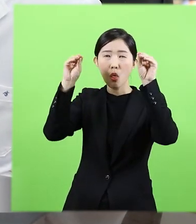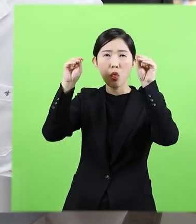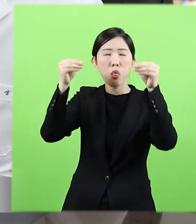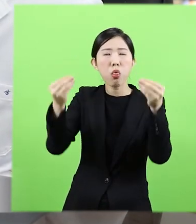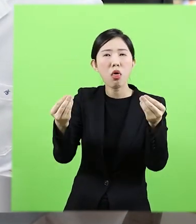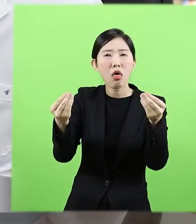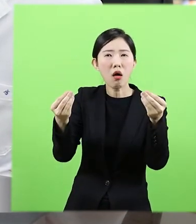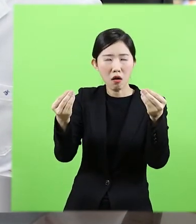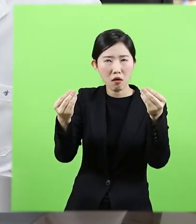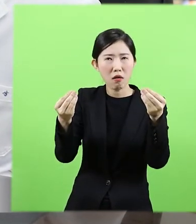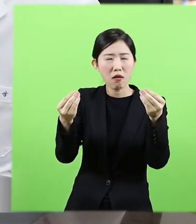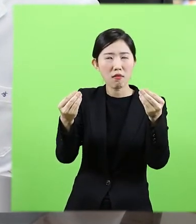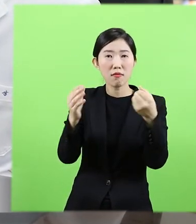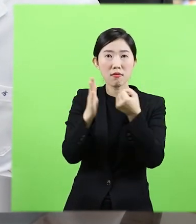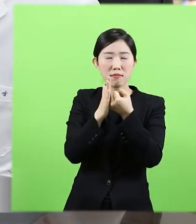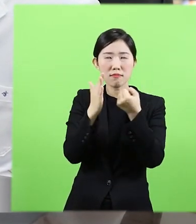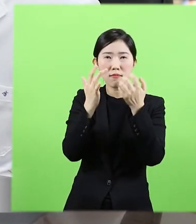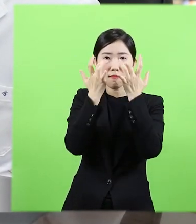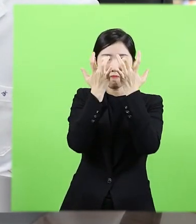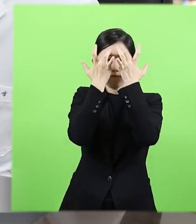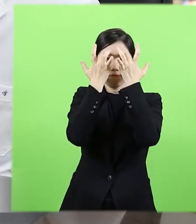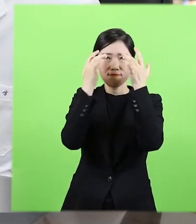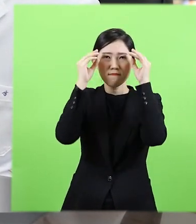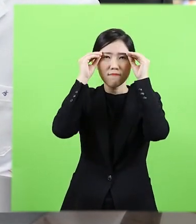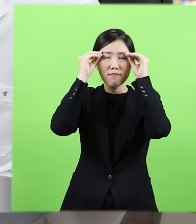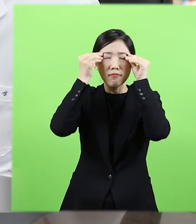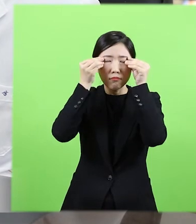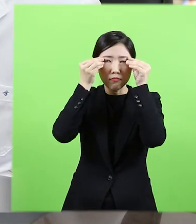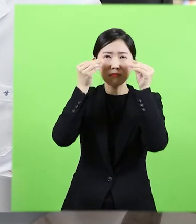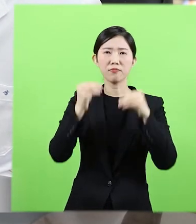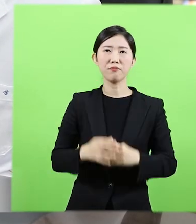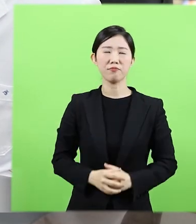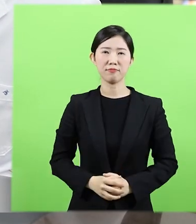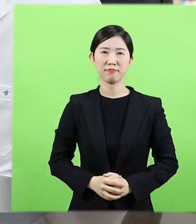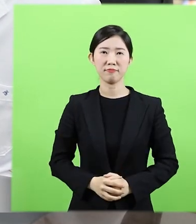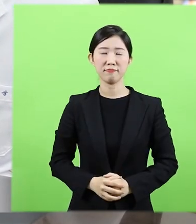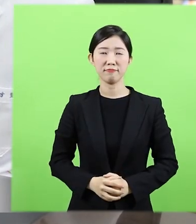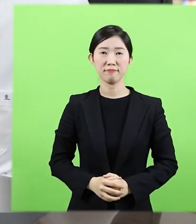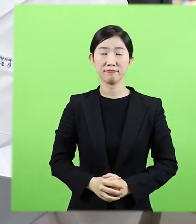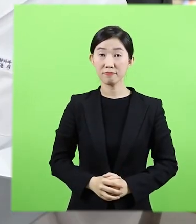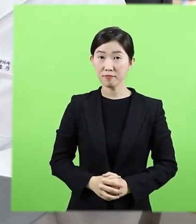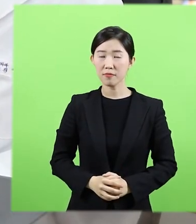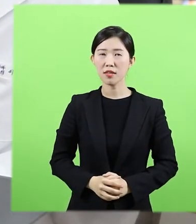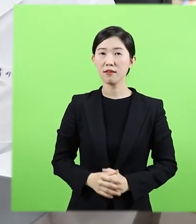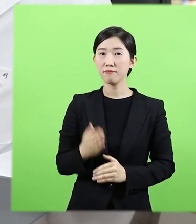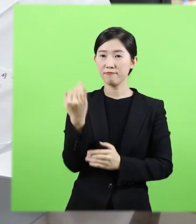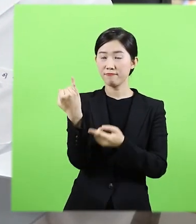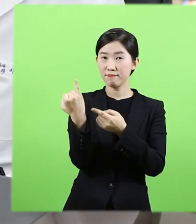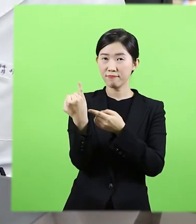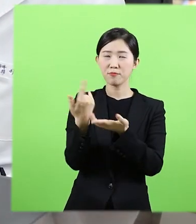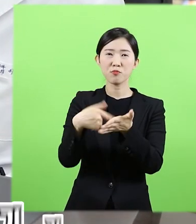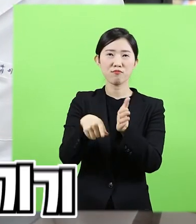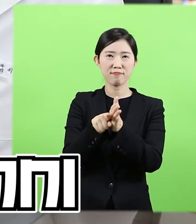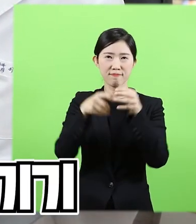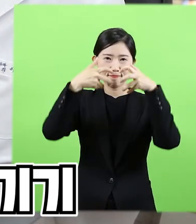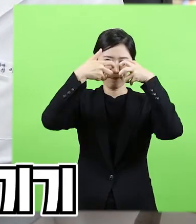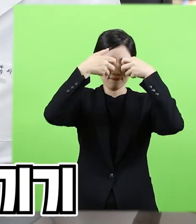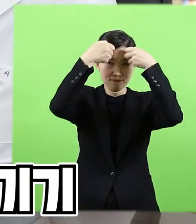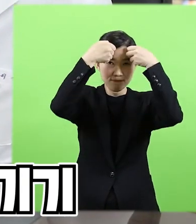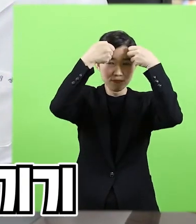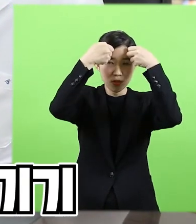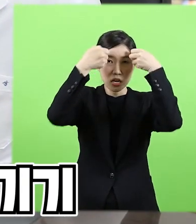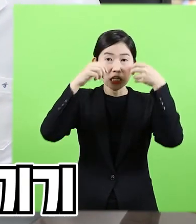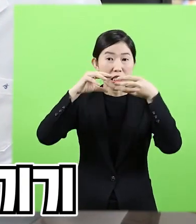않고 눈 꺼짐에 의해서 이게 당겨지기 때문에 쌍꺼풀이 이쪽이 넓은 것입니다. 이런 경우에 상안검